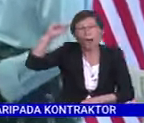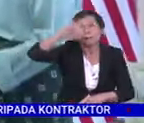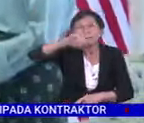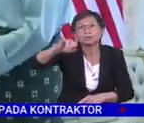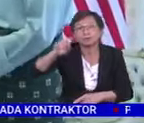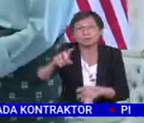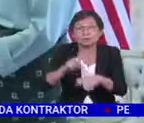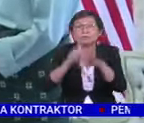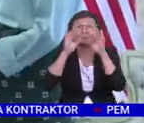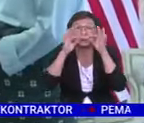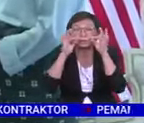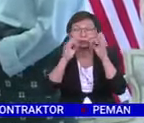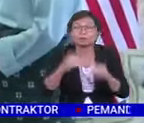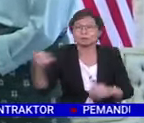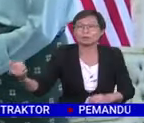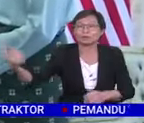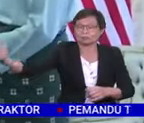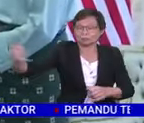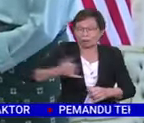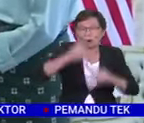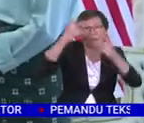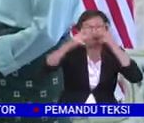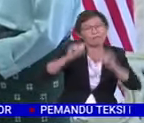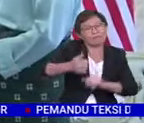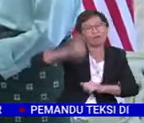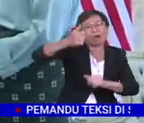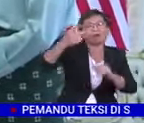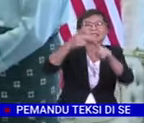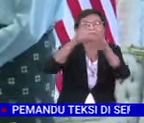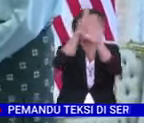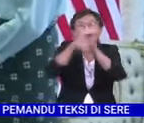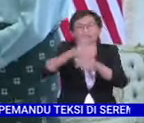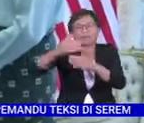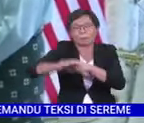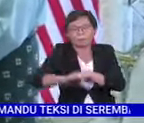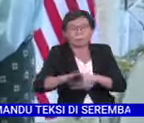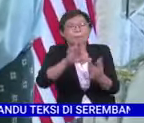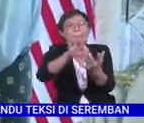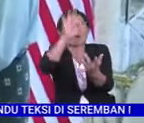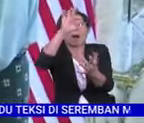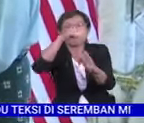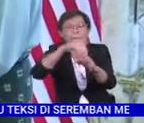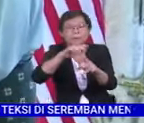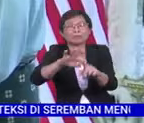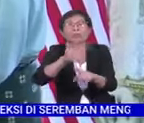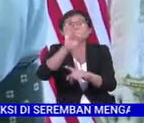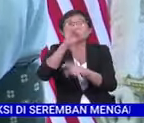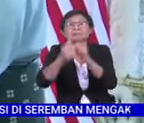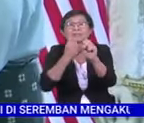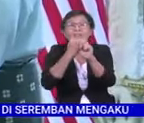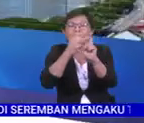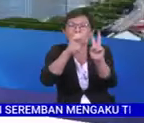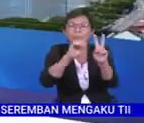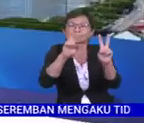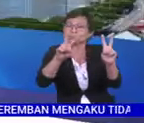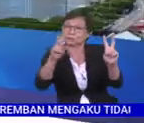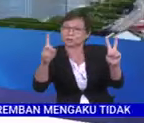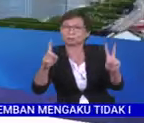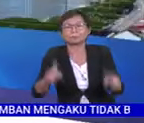kucing ini merupakan kunjungan dan lawatan pertama beliau ke Serawak setelah dilantik pada setahun lepas